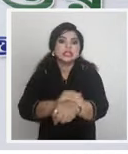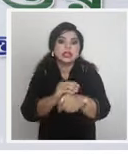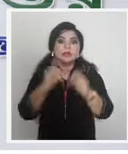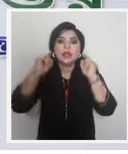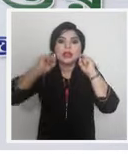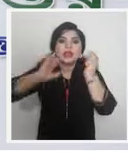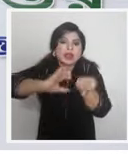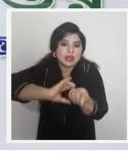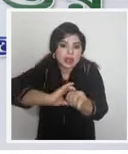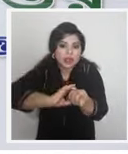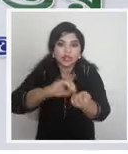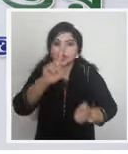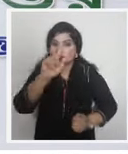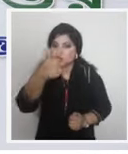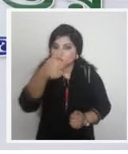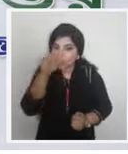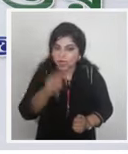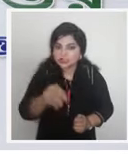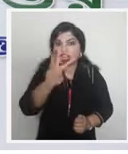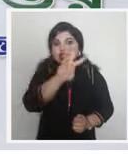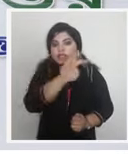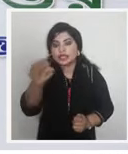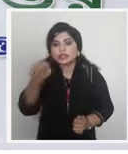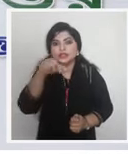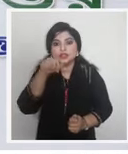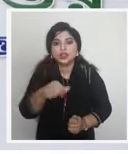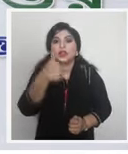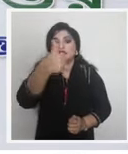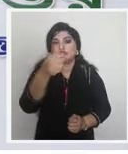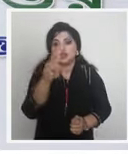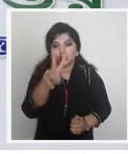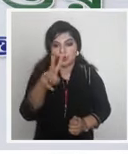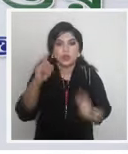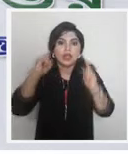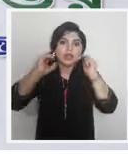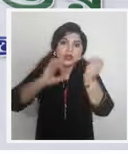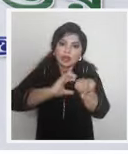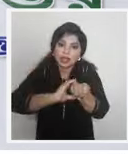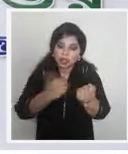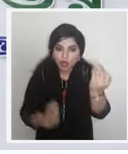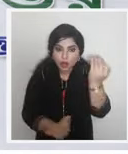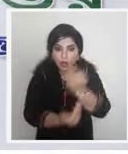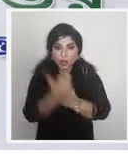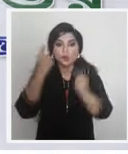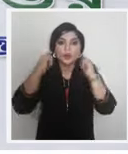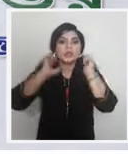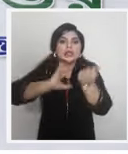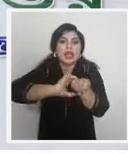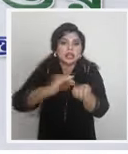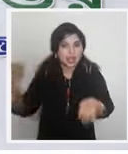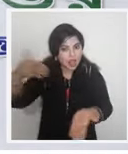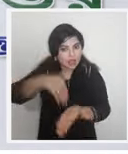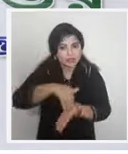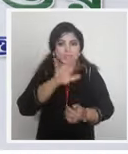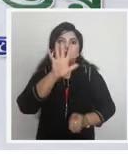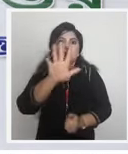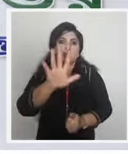1,16,59,869টি। অনলাইন প্ল্যাটফর্ম মুক্তপাঠে হটলাইন সেবা দেওয়ার জন্য প্রশিক্ষণপ্রাপ্ত চিকিৎসক